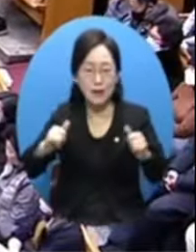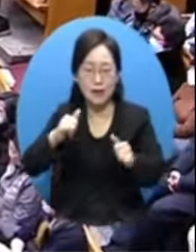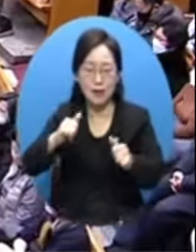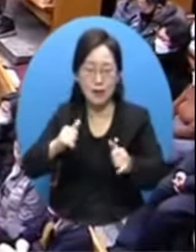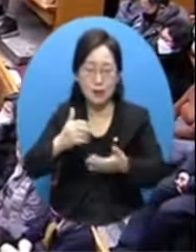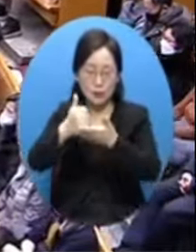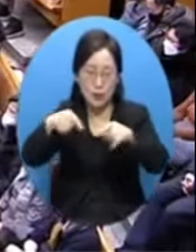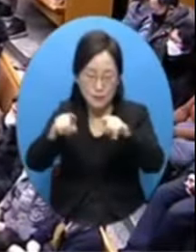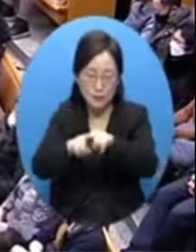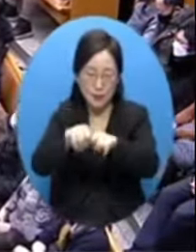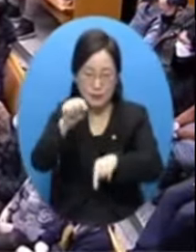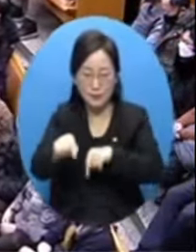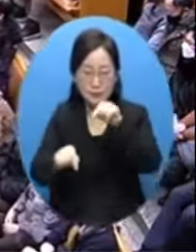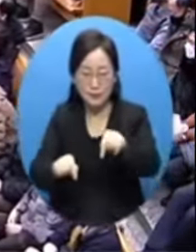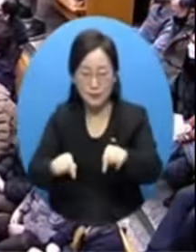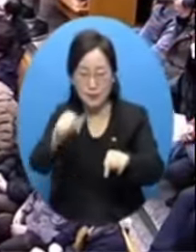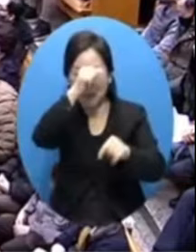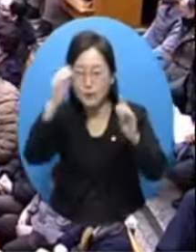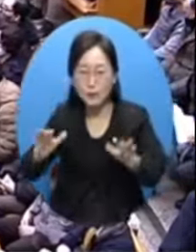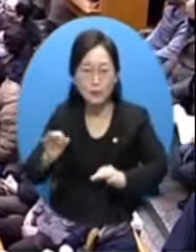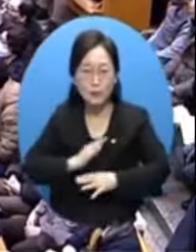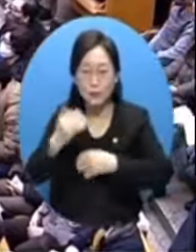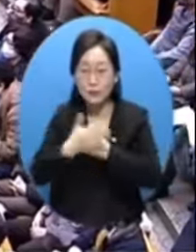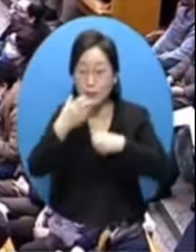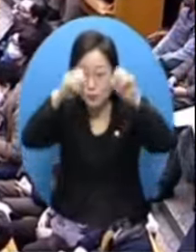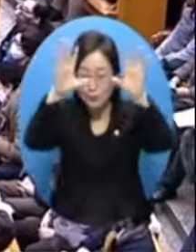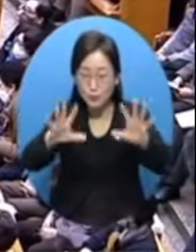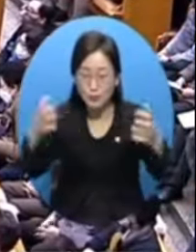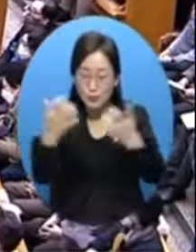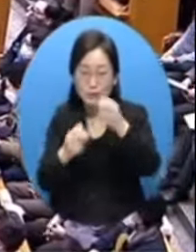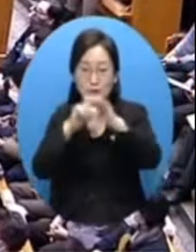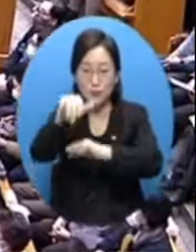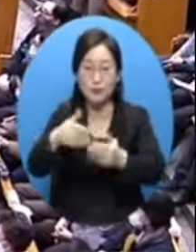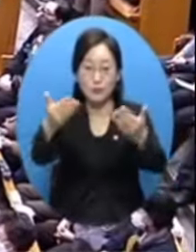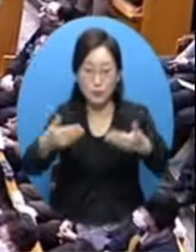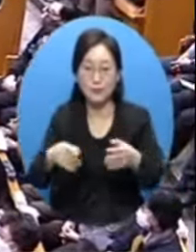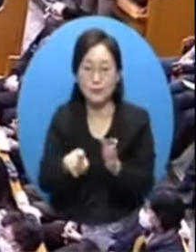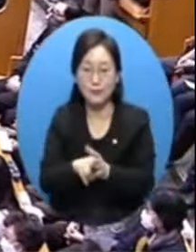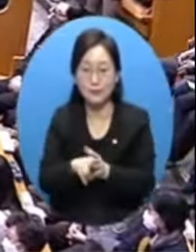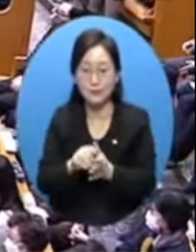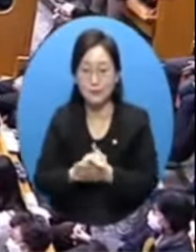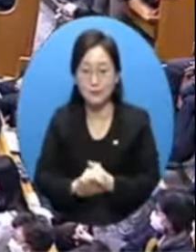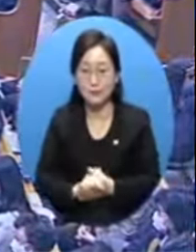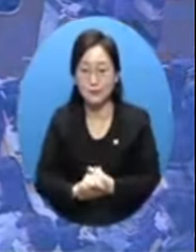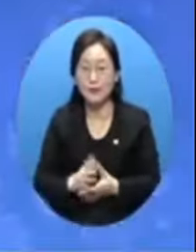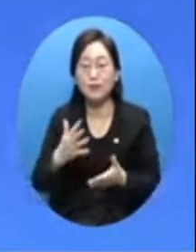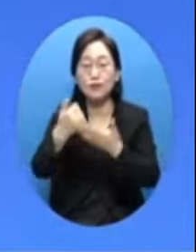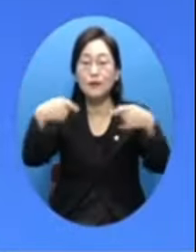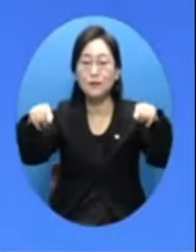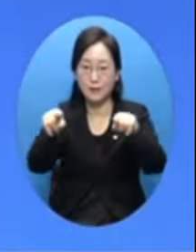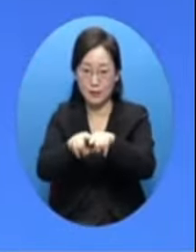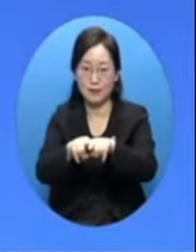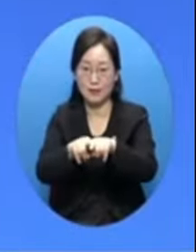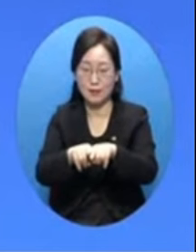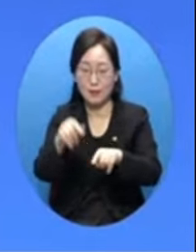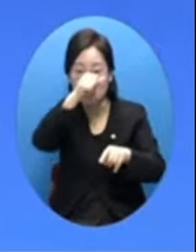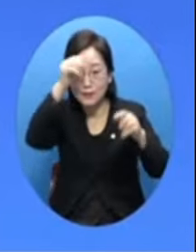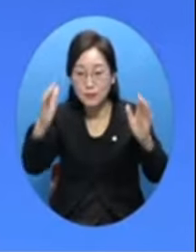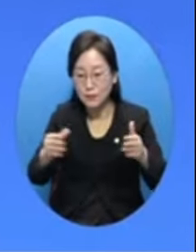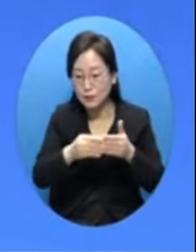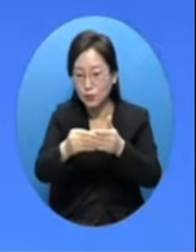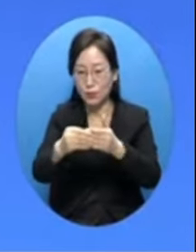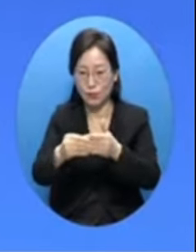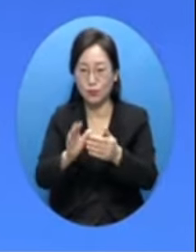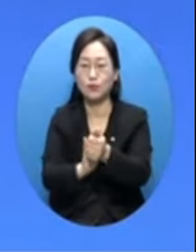나가면 하나님께서 우리 일생 동안 놀라운 은혜와 축복을 넘치게 베풀어 주실 것입니다 아멘 주님 우리와 함께 하십니다 우리 일생을 인도해